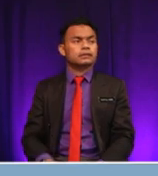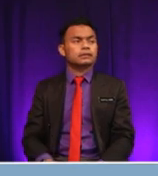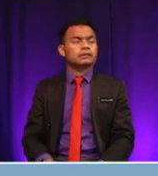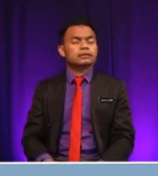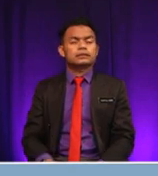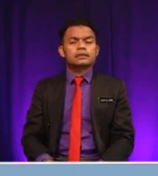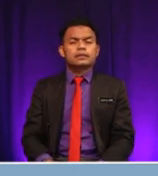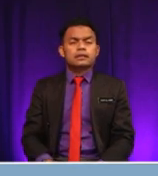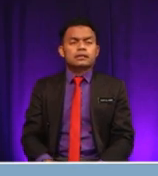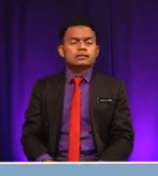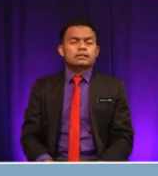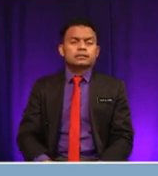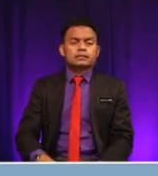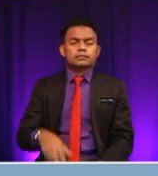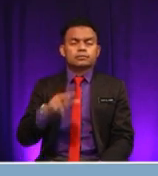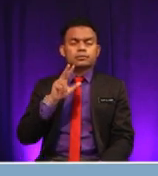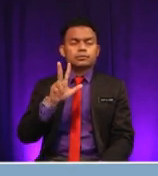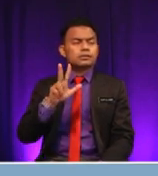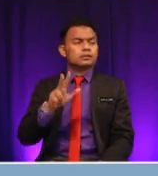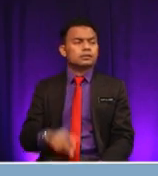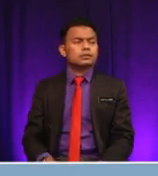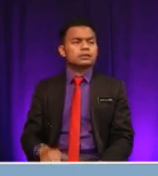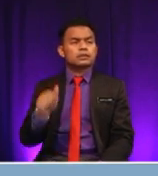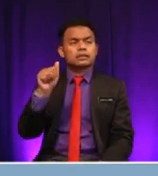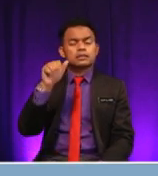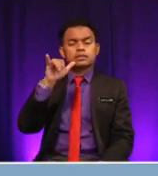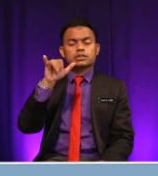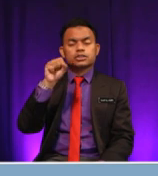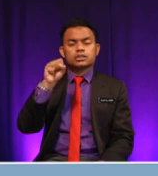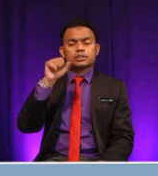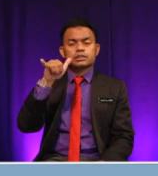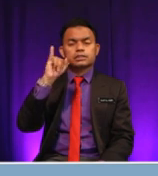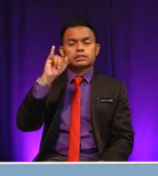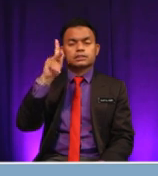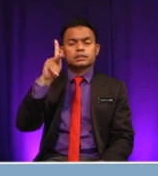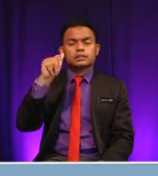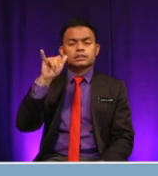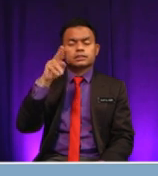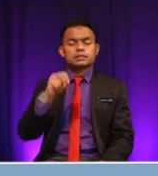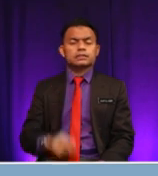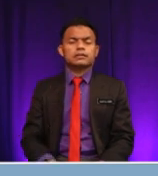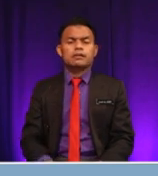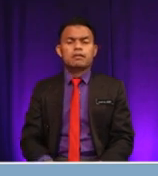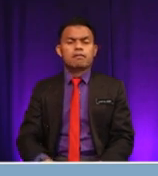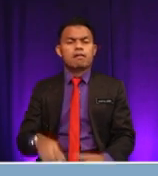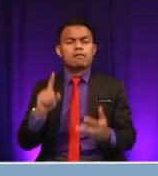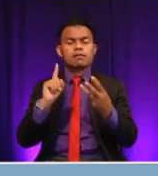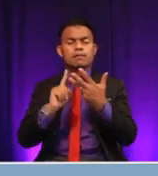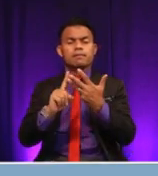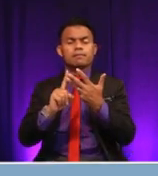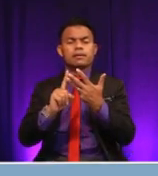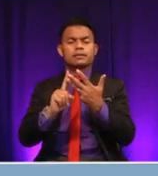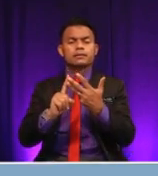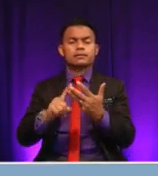kemudian yang ketiga adalah Nurul Asyikin Nurul dan yang keempat ialah